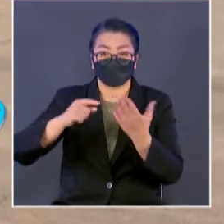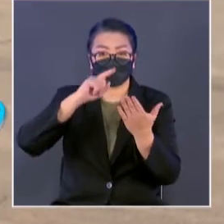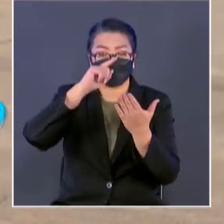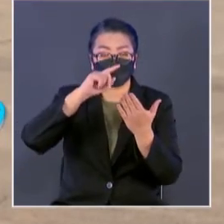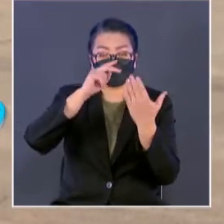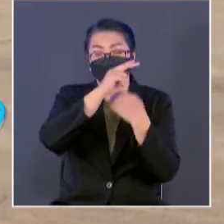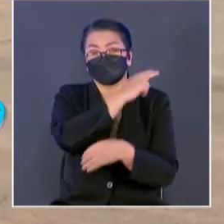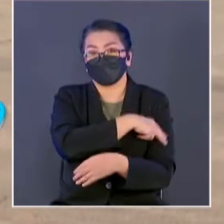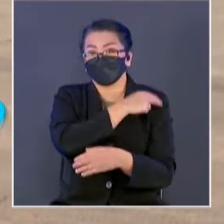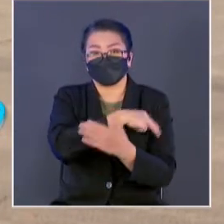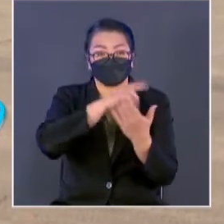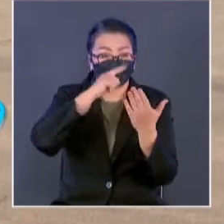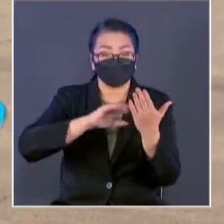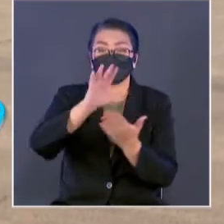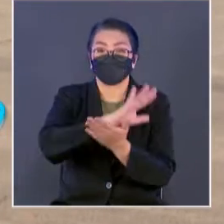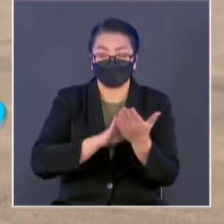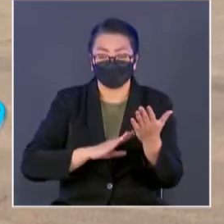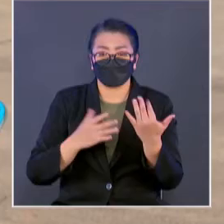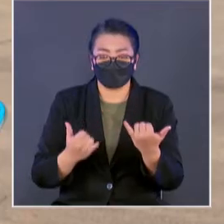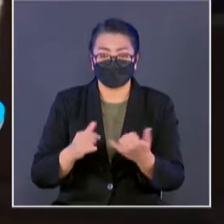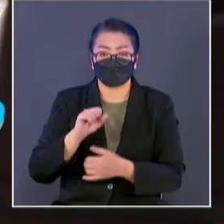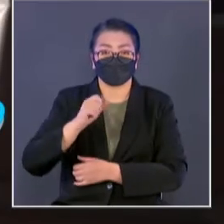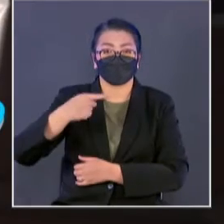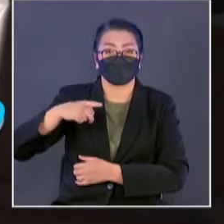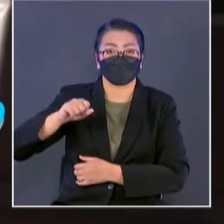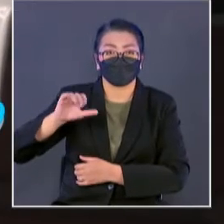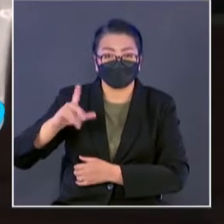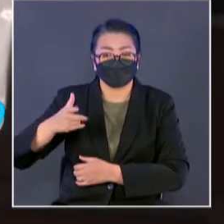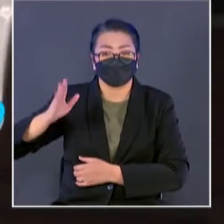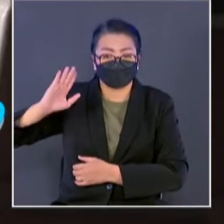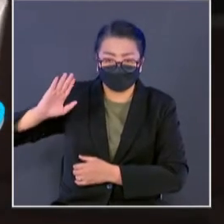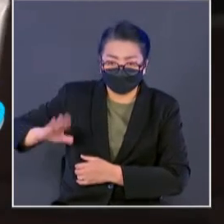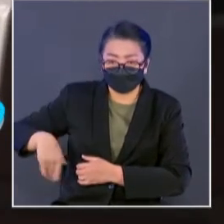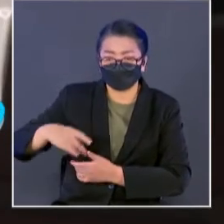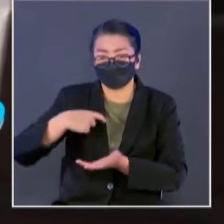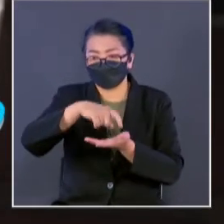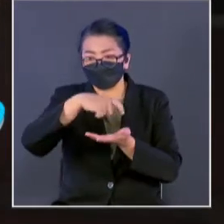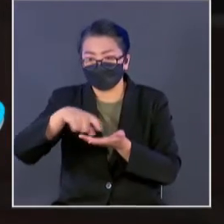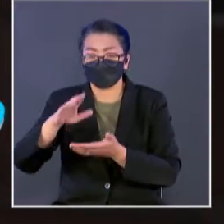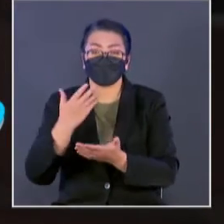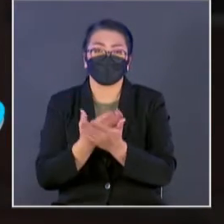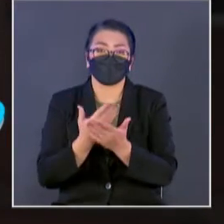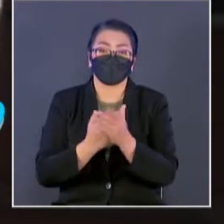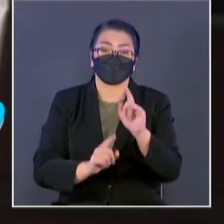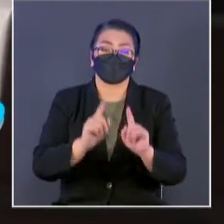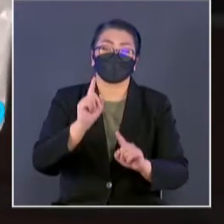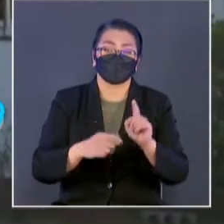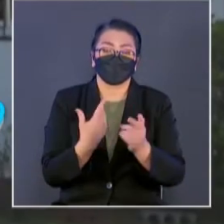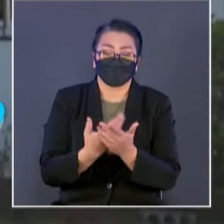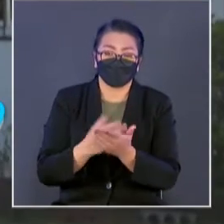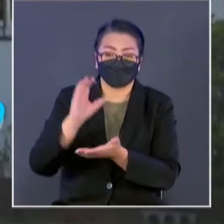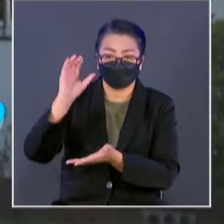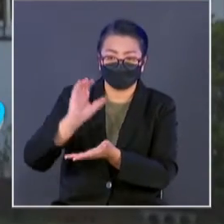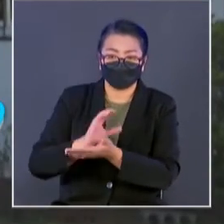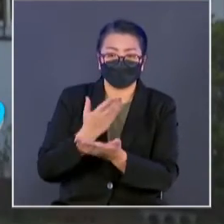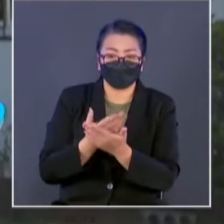มนี้โฆษกสปสช.ยังยอมรับนะคะบอกว่าที่ล่าช้าเนี่ยเป็นเพราะว่าประเมินงบประมาณที่ต้องใช้รับมือกับการระบาดระย